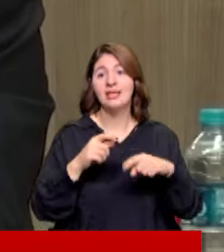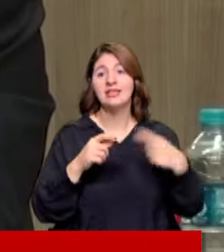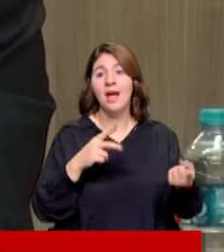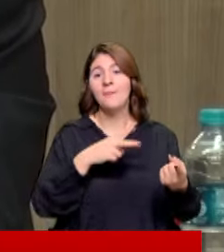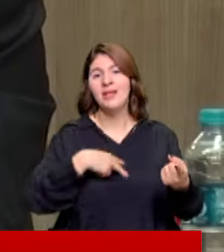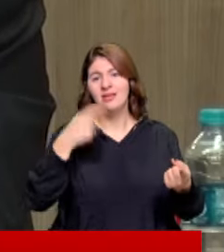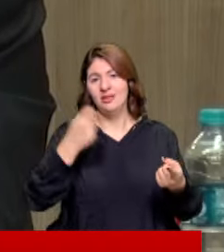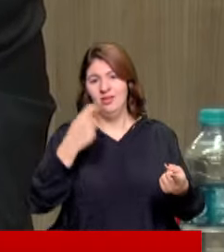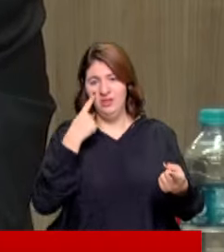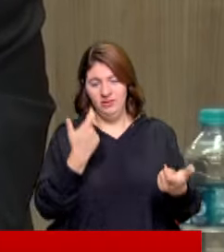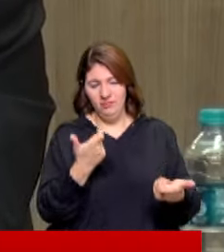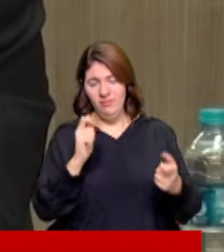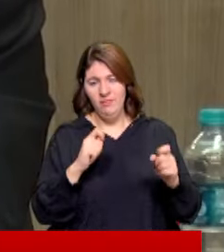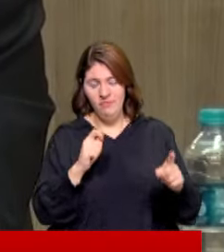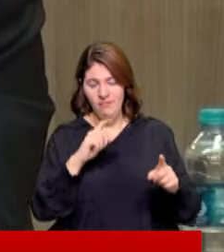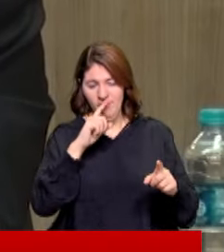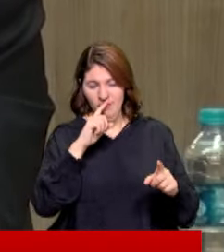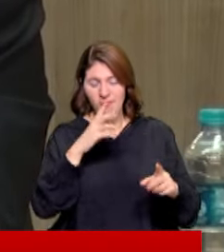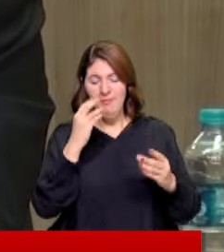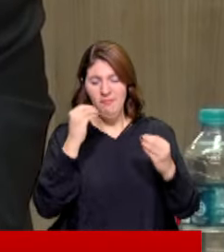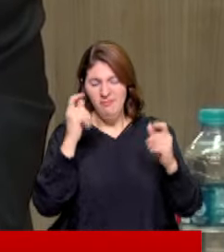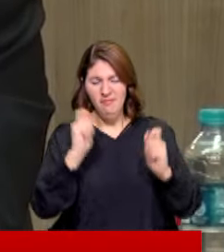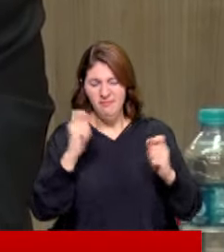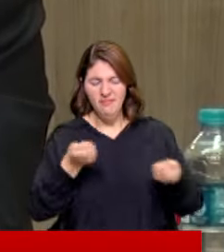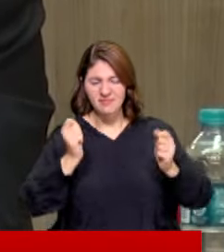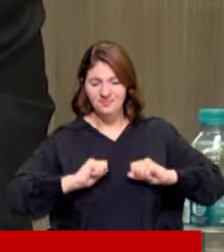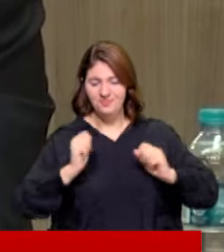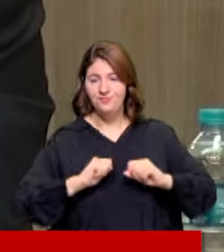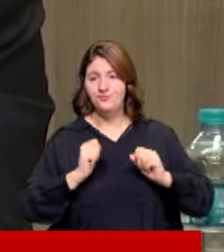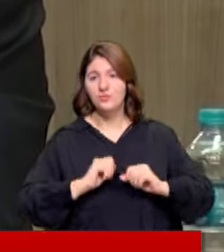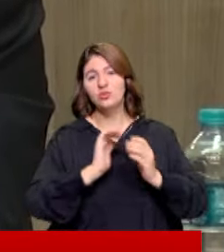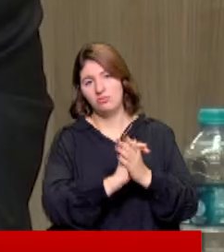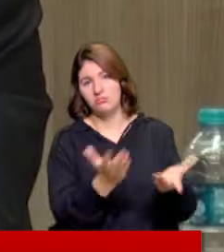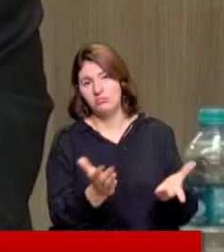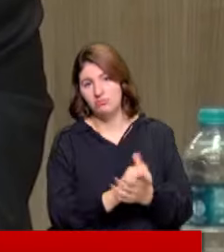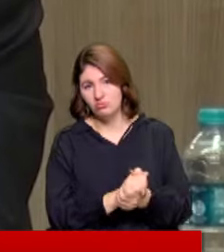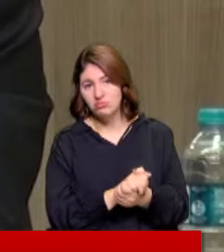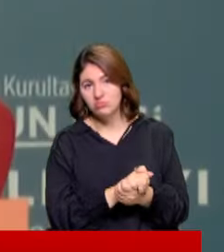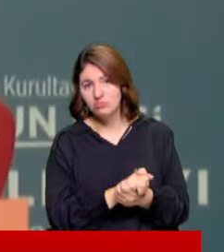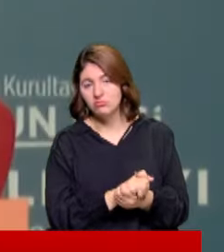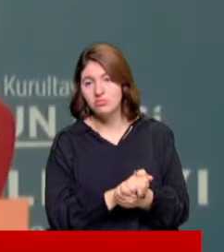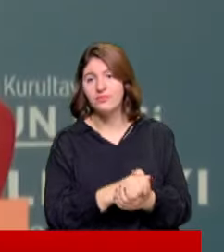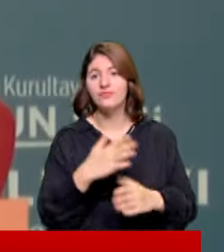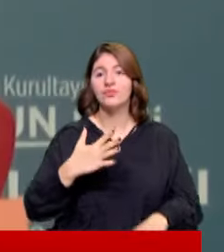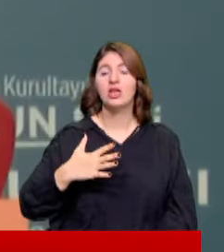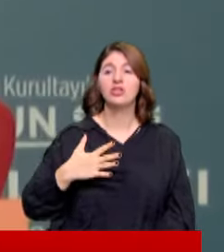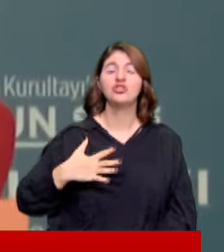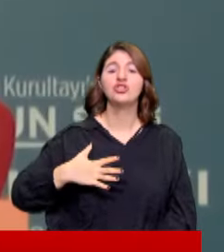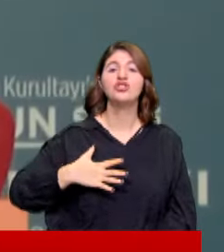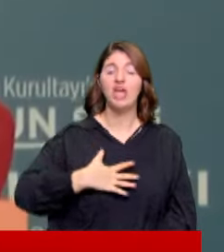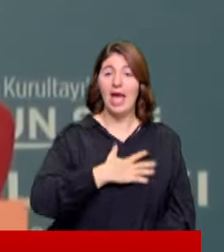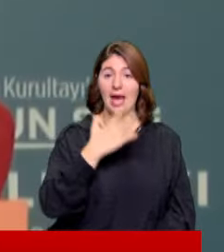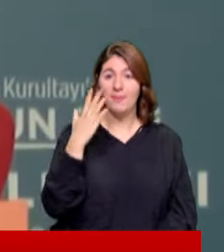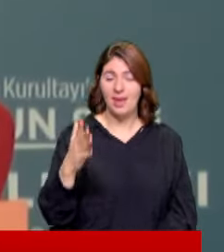belediyelerin şartlarını dikkate alarak en iyisini yapma çabanızı kutluyoruz, tebrik ediyoruz. Cumhuriyet Halk